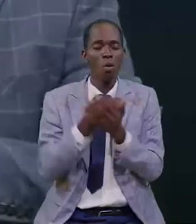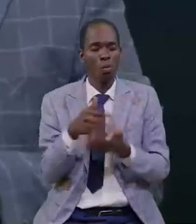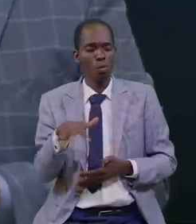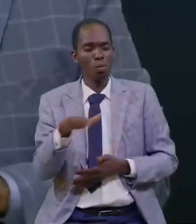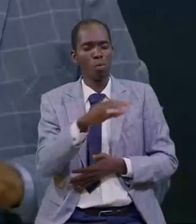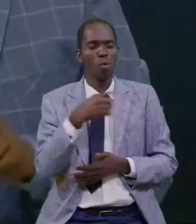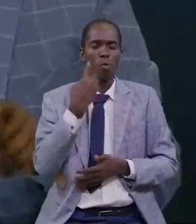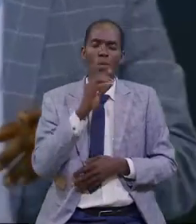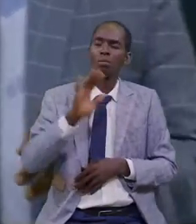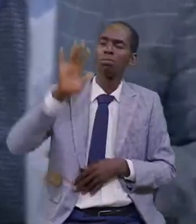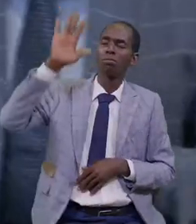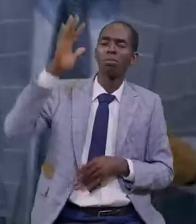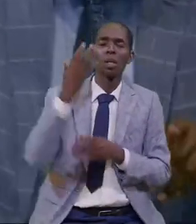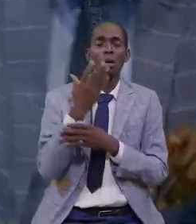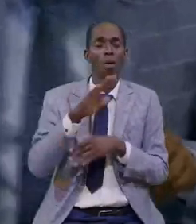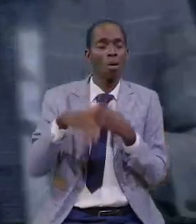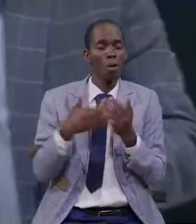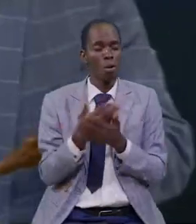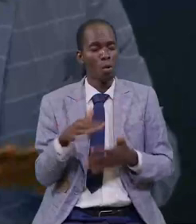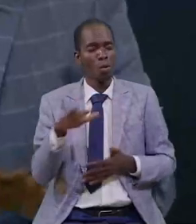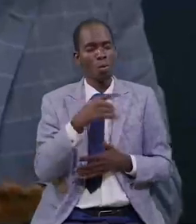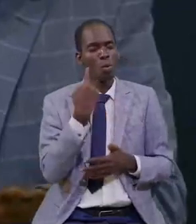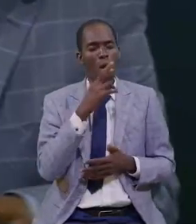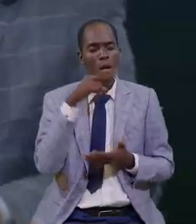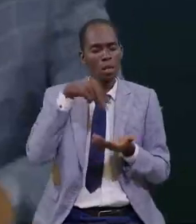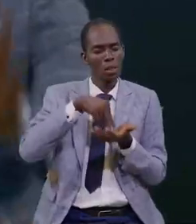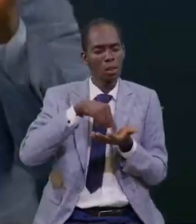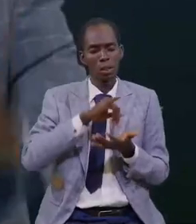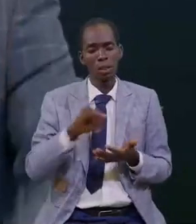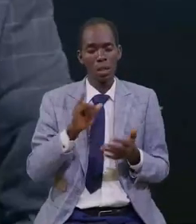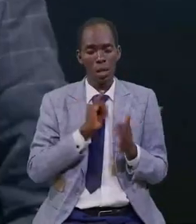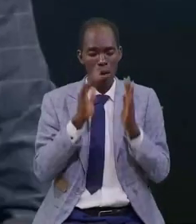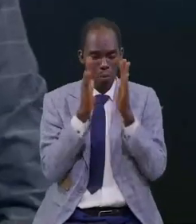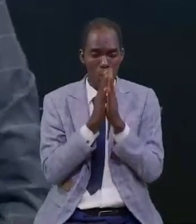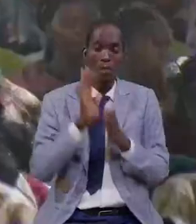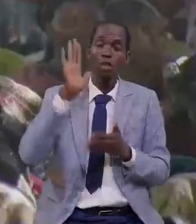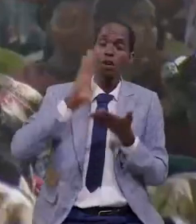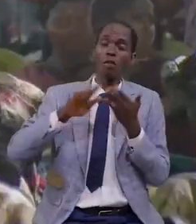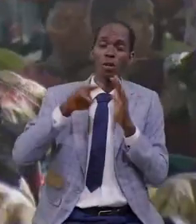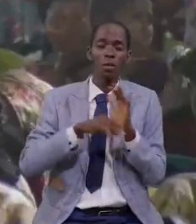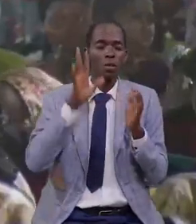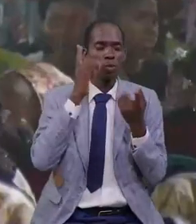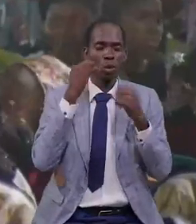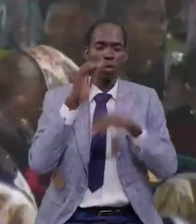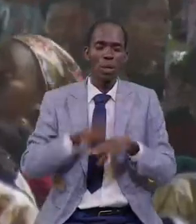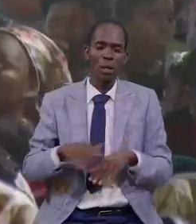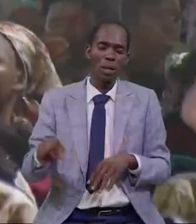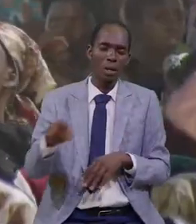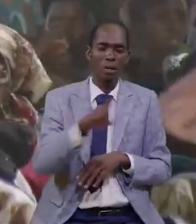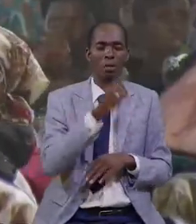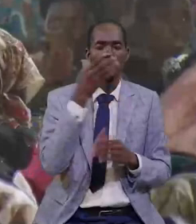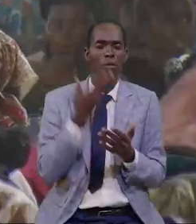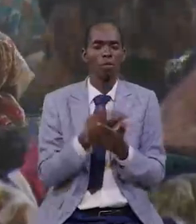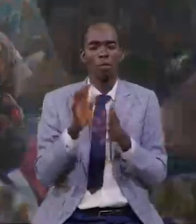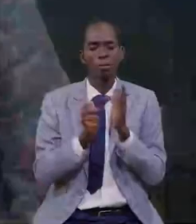tous ceux-là qui se lèvent je prie que Ton pardon parvienne à chacun maintenant que